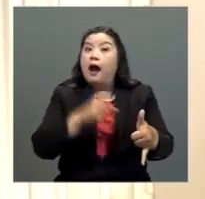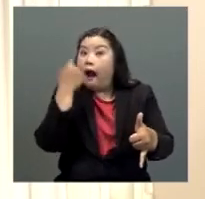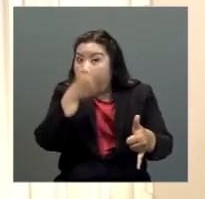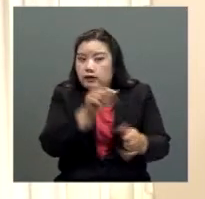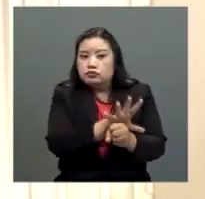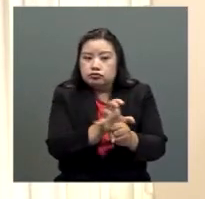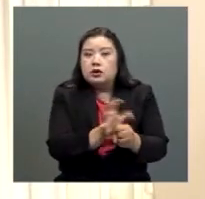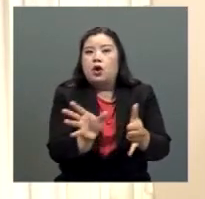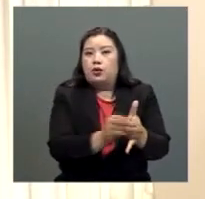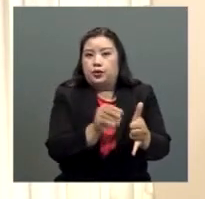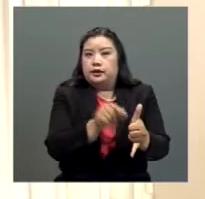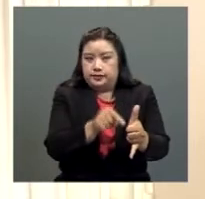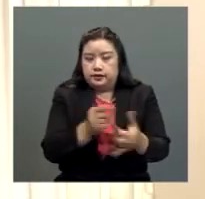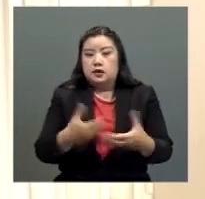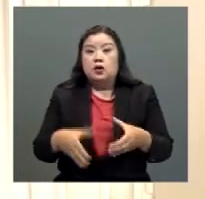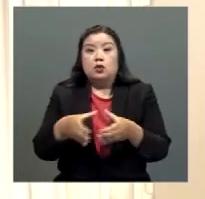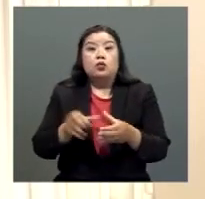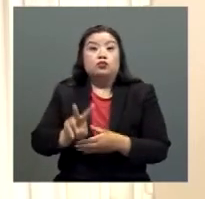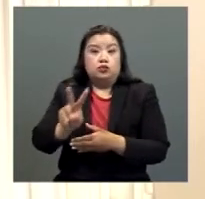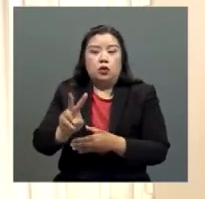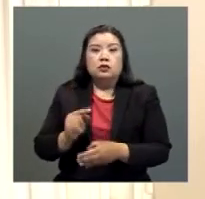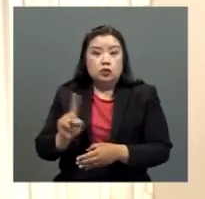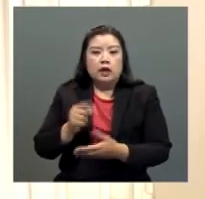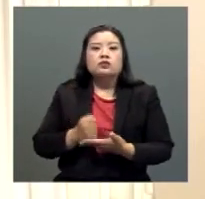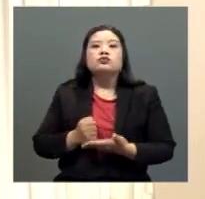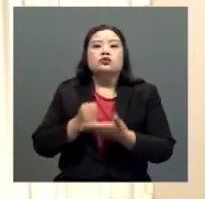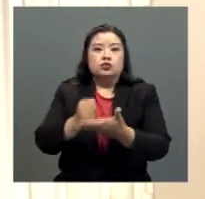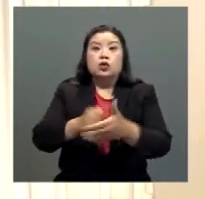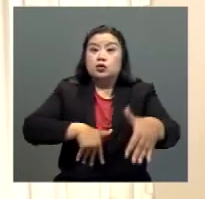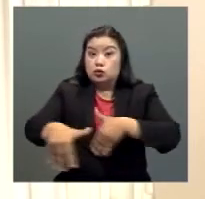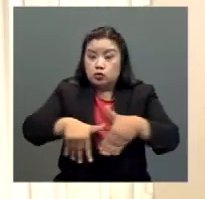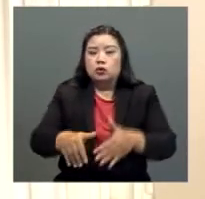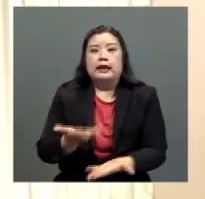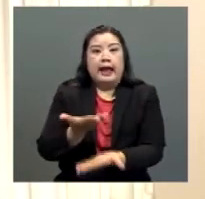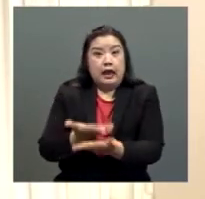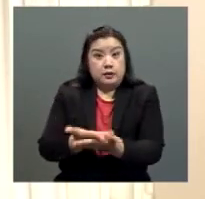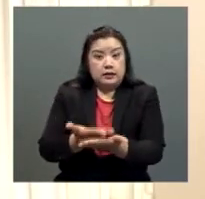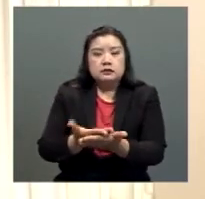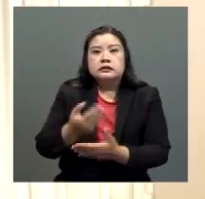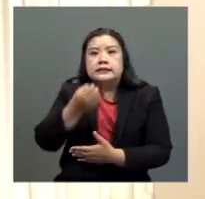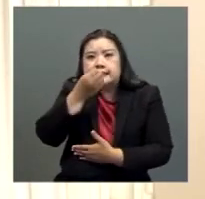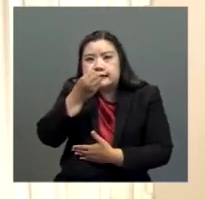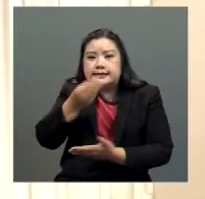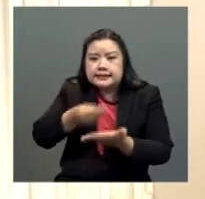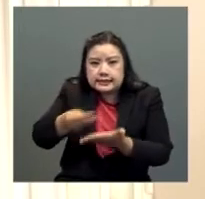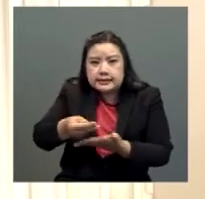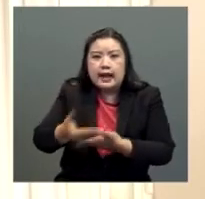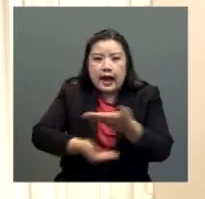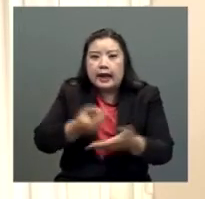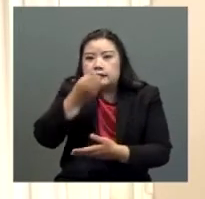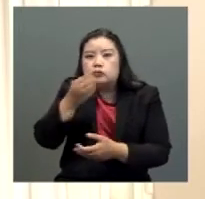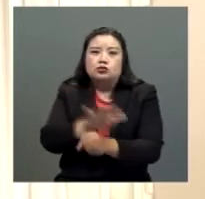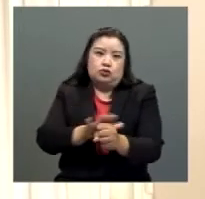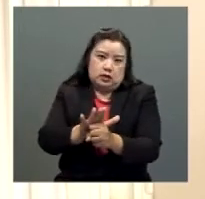านที่2ก็คืองานเกี่ยวกับการช่วยเหลือพี่น้องประชาชนให้มีเงินเพียงพอต่อการดำรงชีวิตผ่านมาตรการและความช่ว